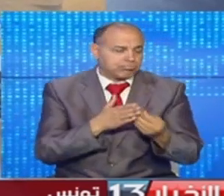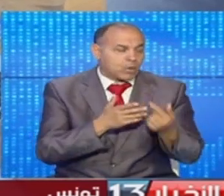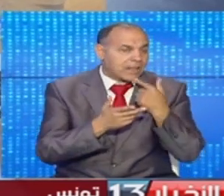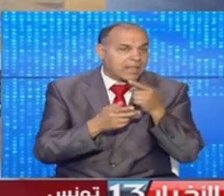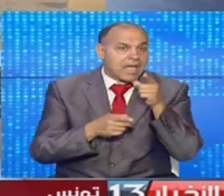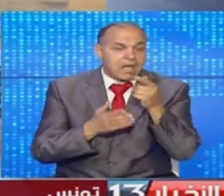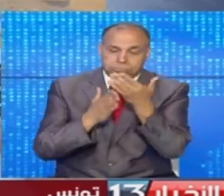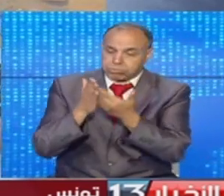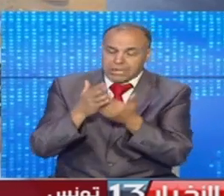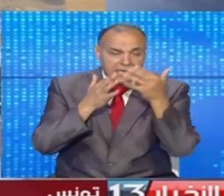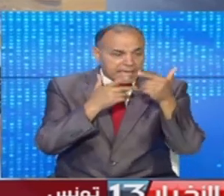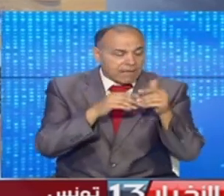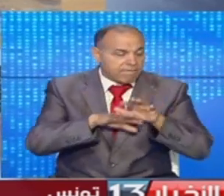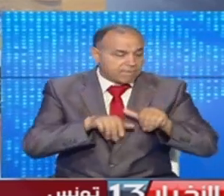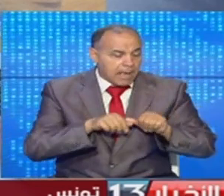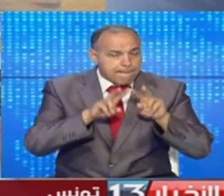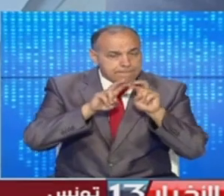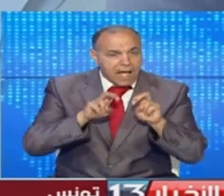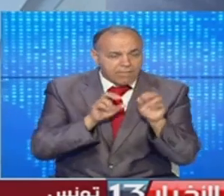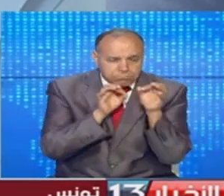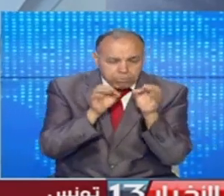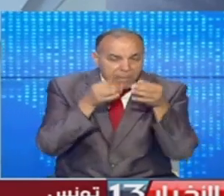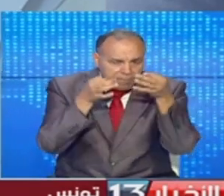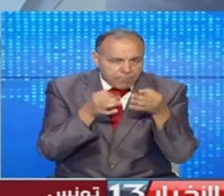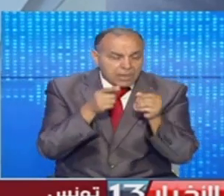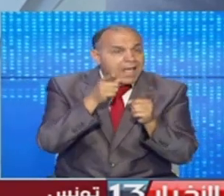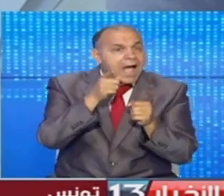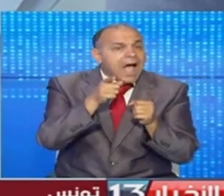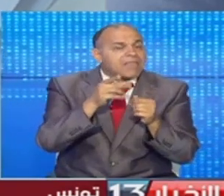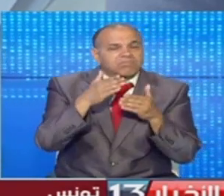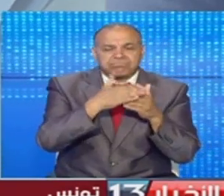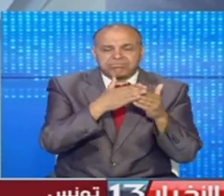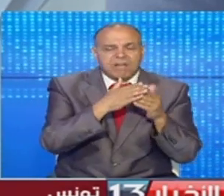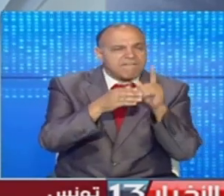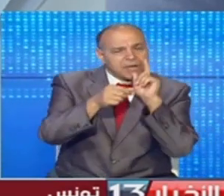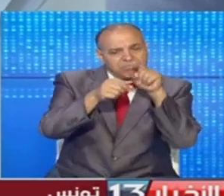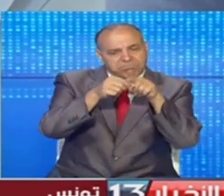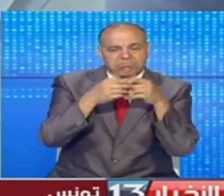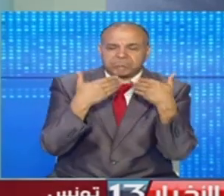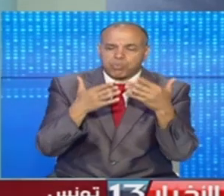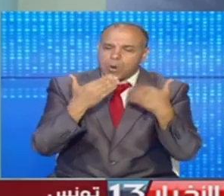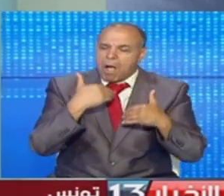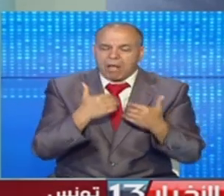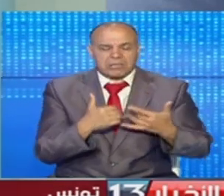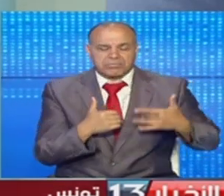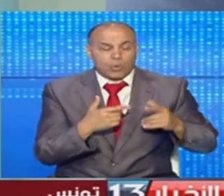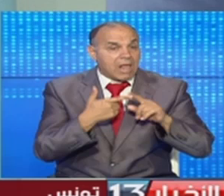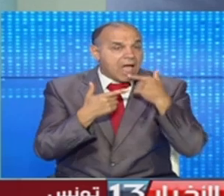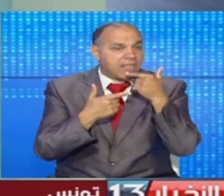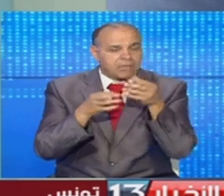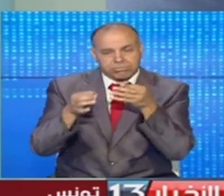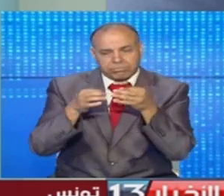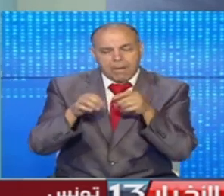ذلك ما بينته النتائج النهائية لدراسة تشخيصية حول عوائق مشاركة النساء والأشخاص ذوي الإعاقة في